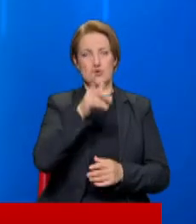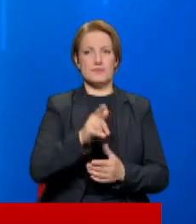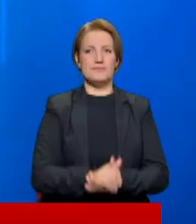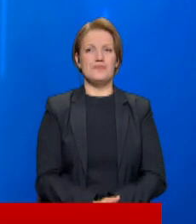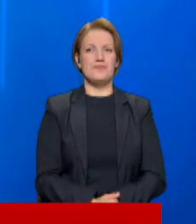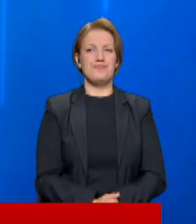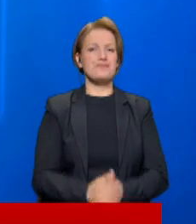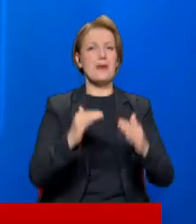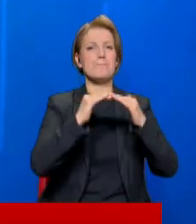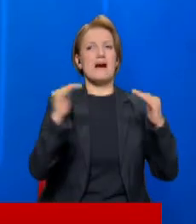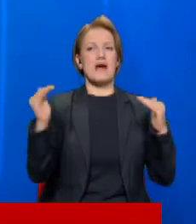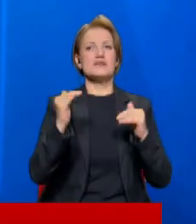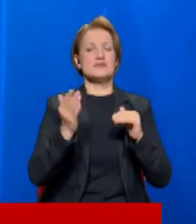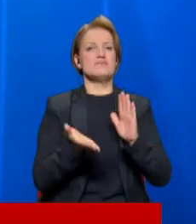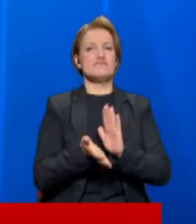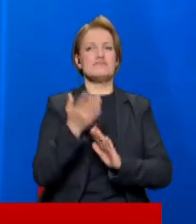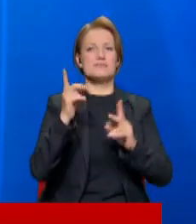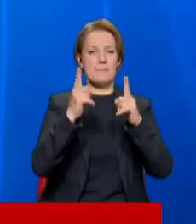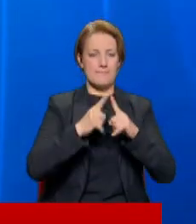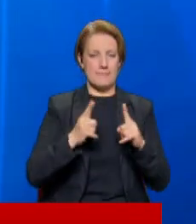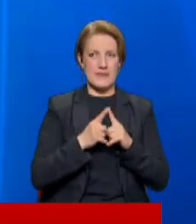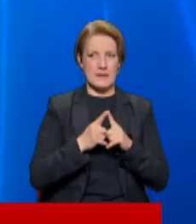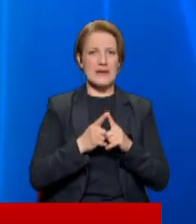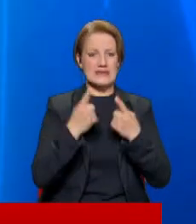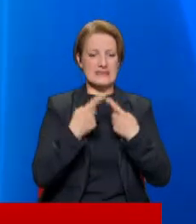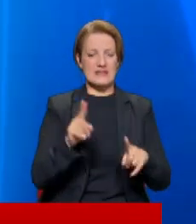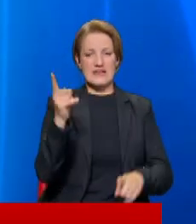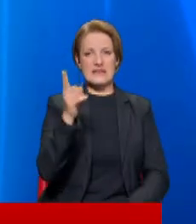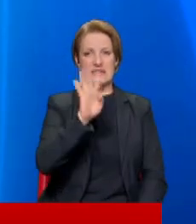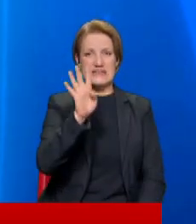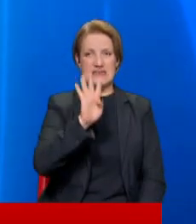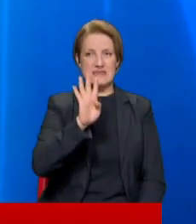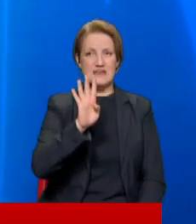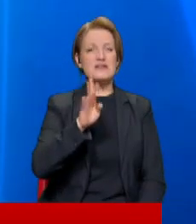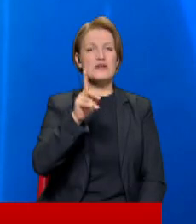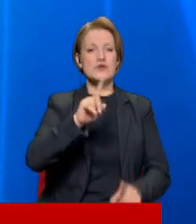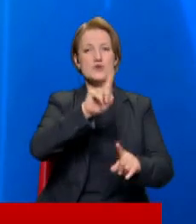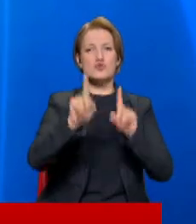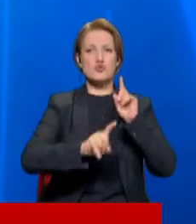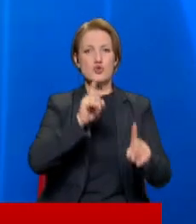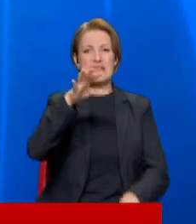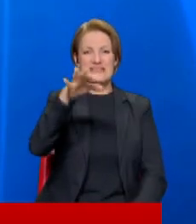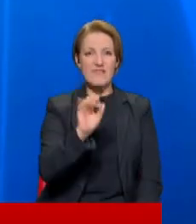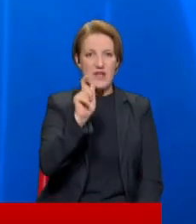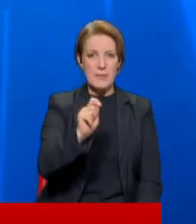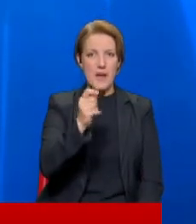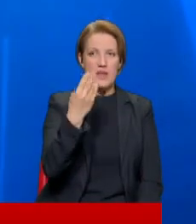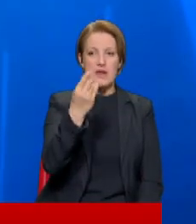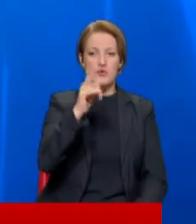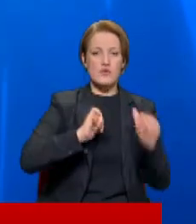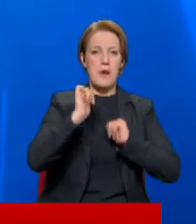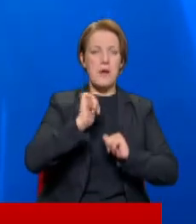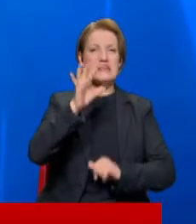kaldırdılar artık Barajı da kaldırdı matematik bölümünde sınavında 40 soruda 0 yapan çocuk matematik bölümüne girmiş iyi bir üniversitemizde